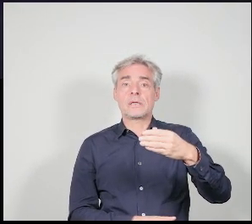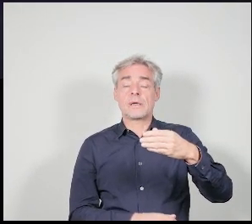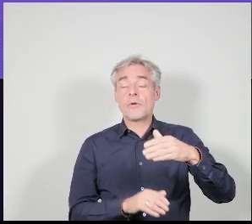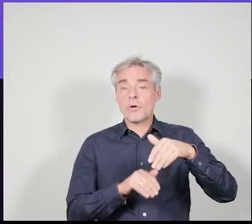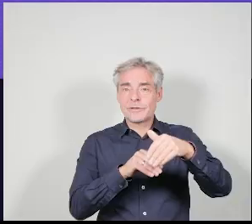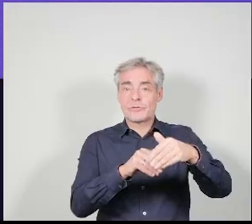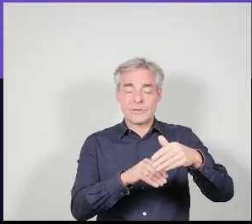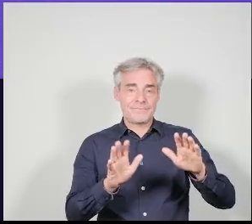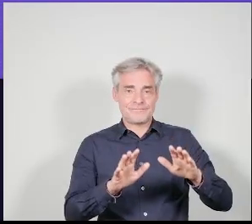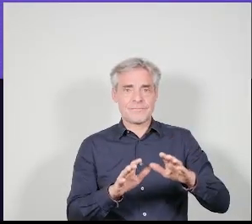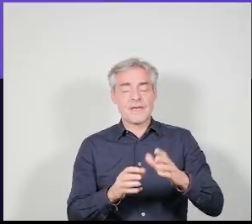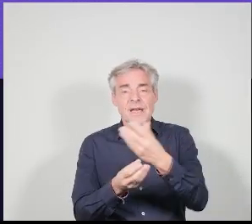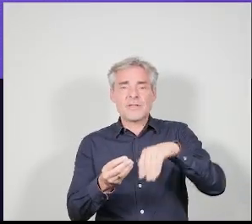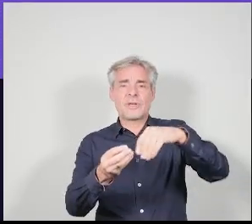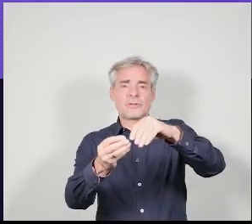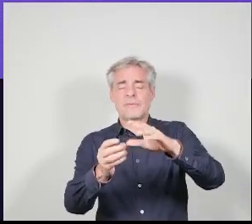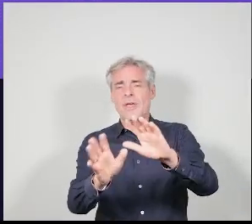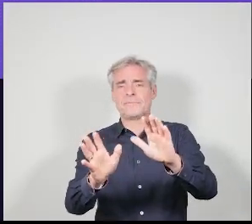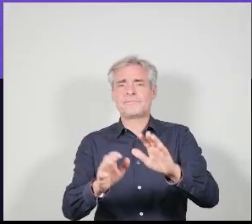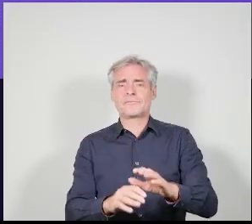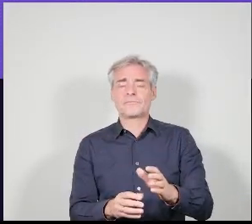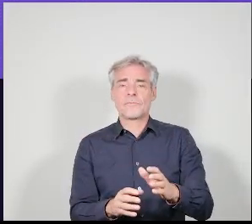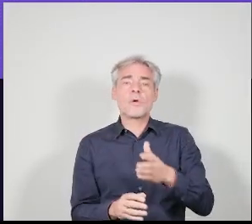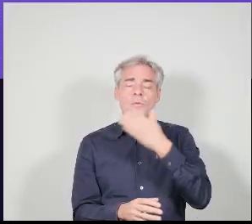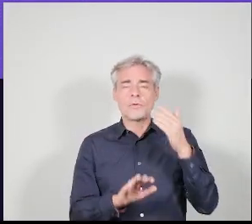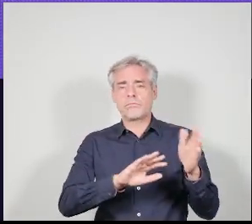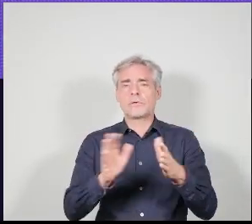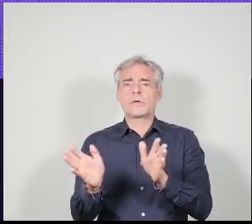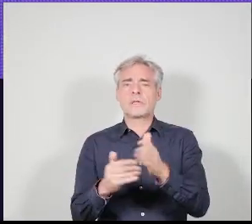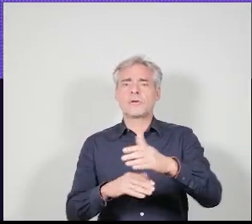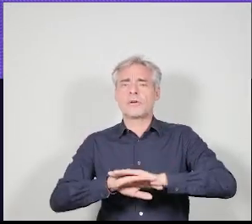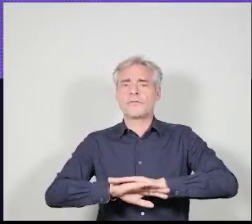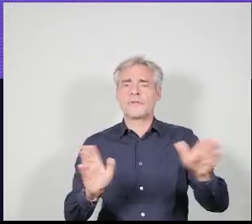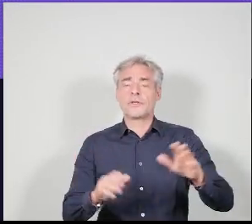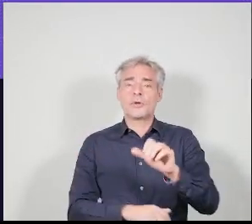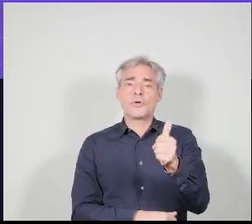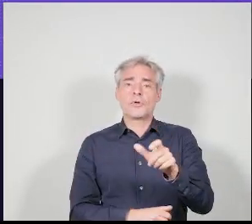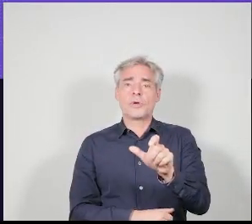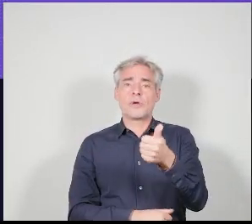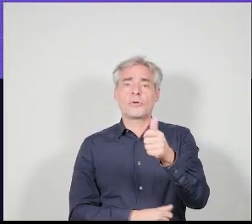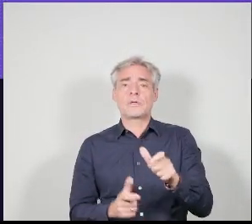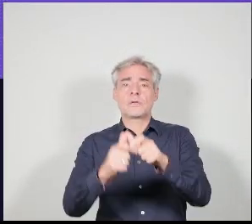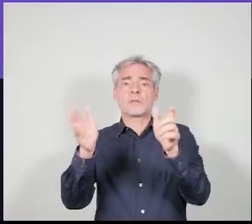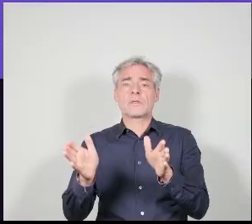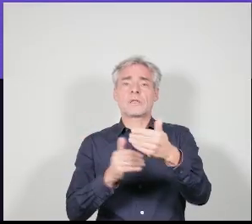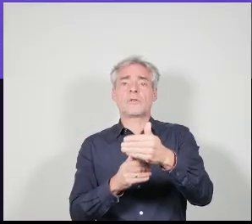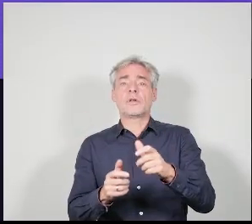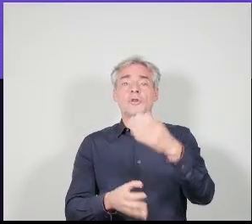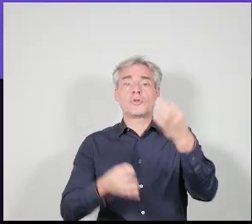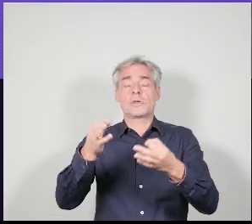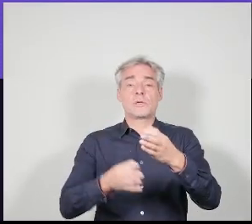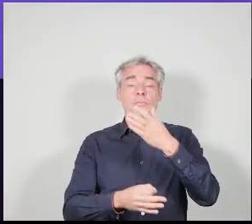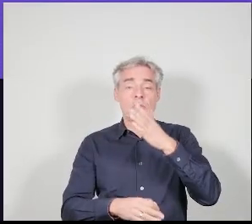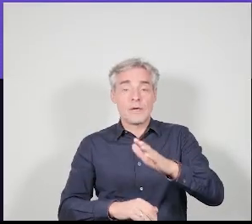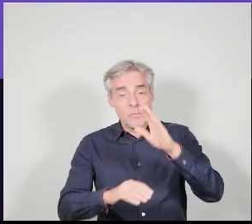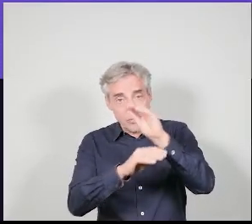OK, il n'y a pas que rajouter une catégorie qui s'appelle EANM, en fait, plus de catégories et une seule structure juridique pour justement garantir les possibilités